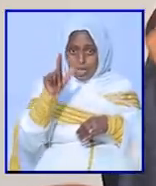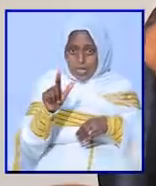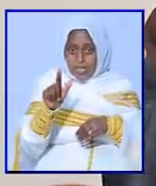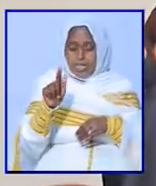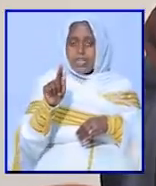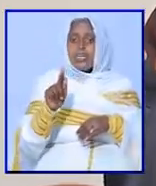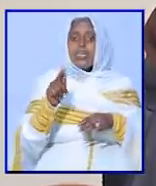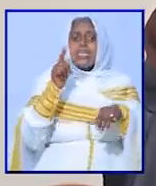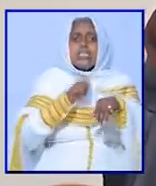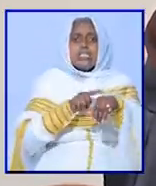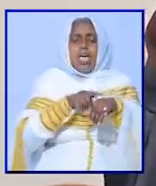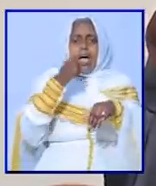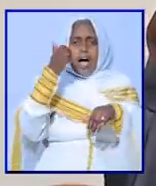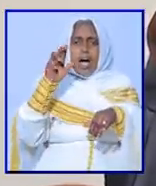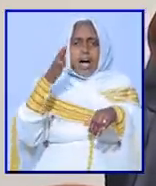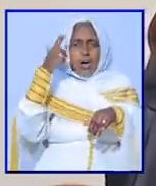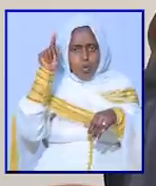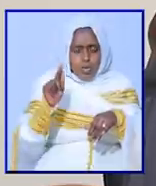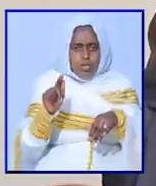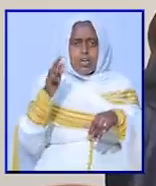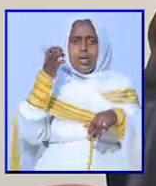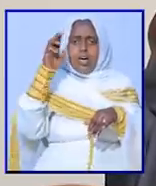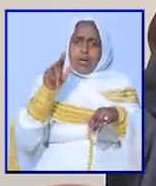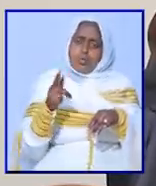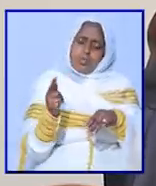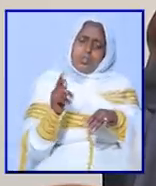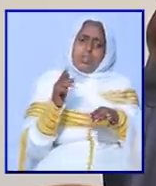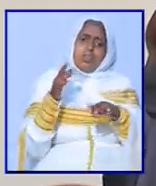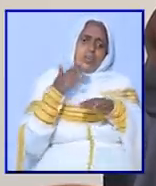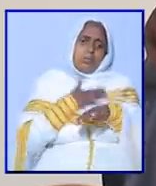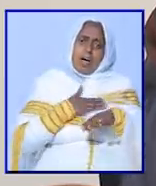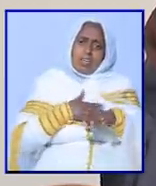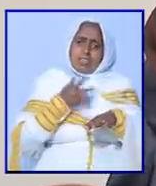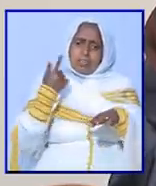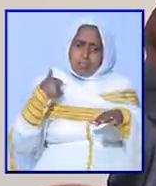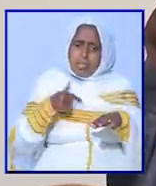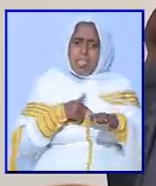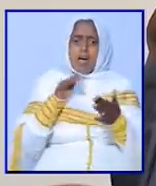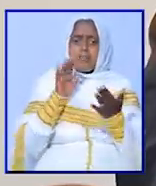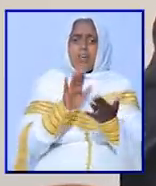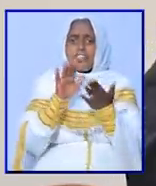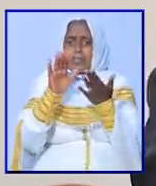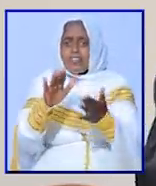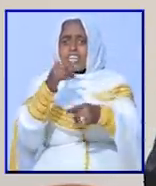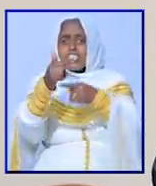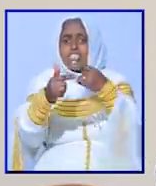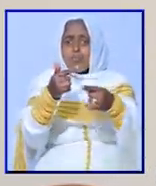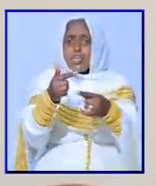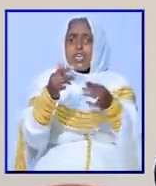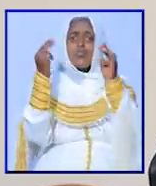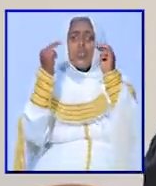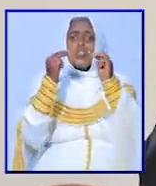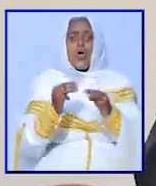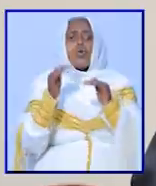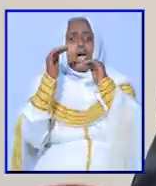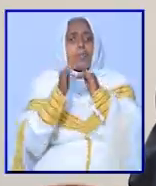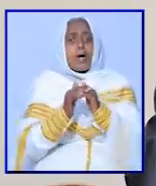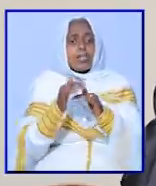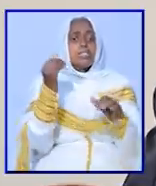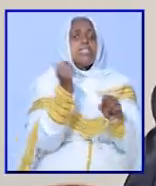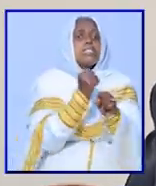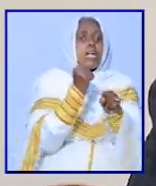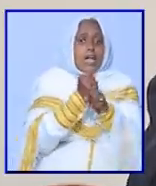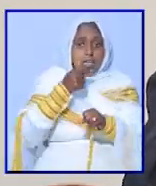ጊዜ እናስታውሳለን አይደል እንዴ አሮን አሮን ግብር ለና ማልክተ ለይሃውሩ ቅድሜነ